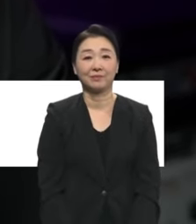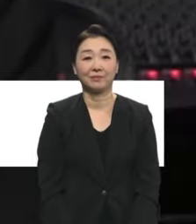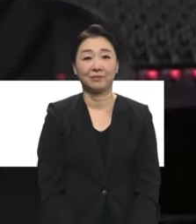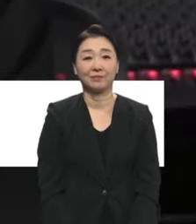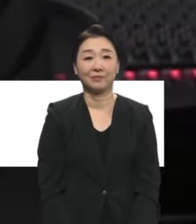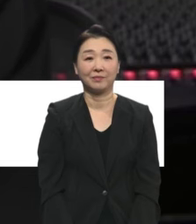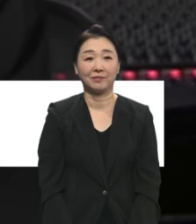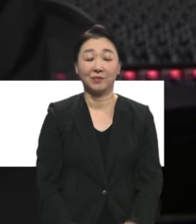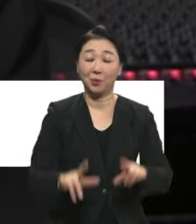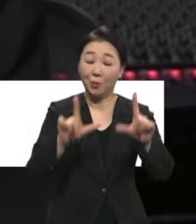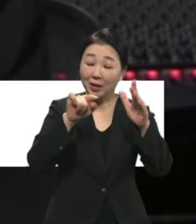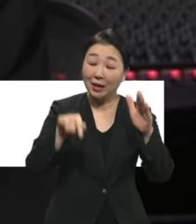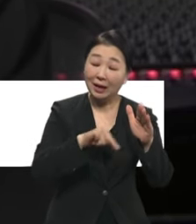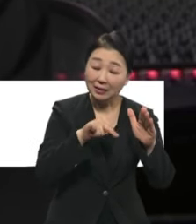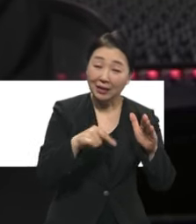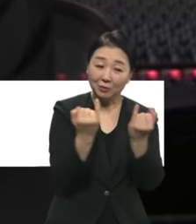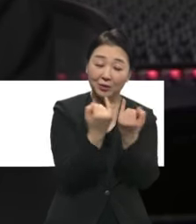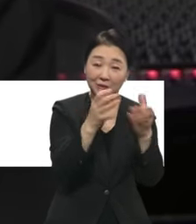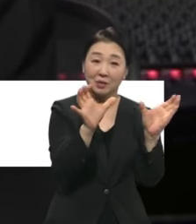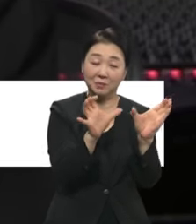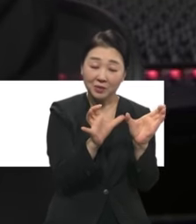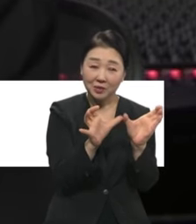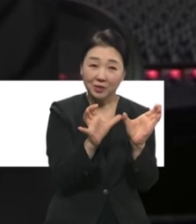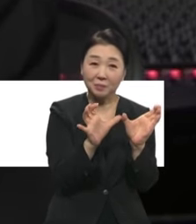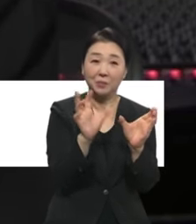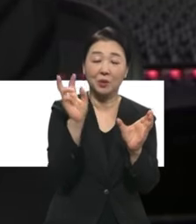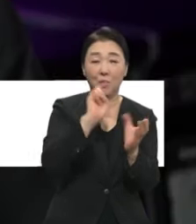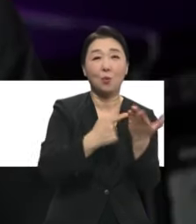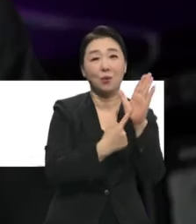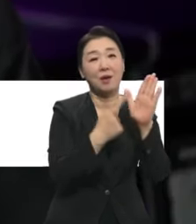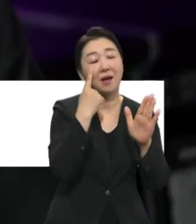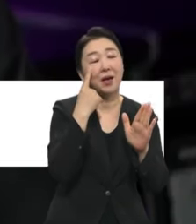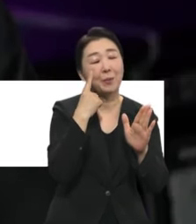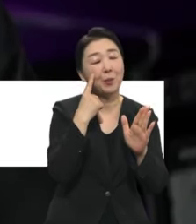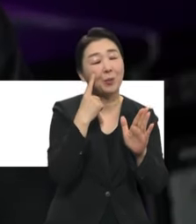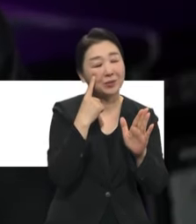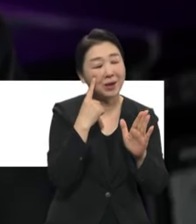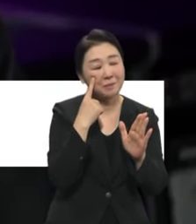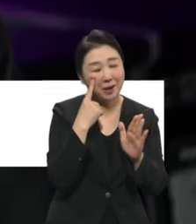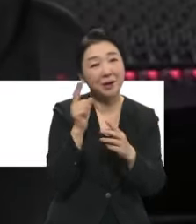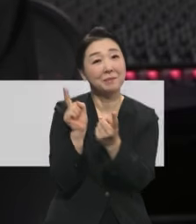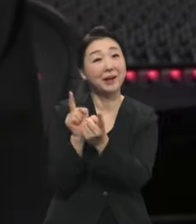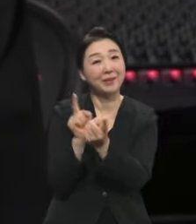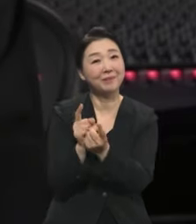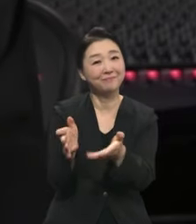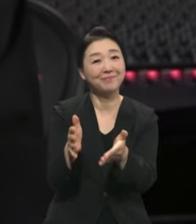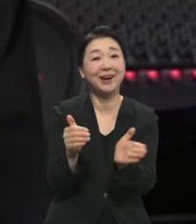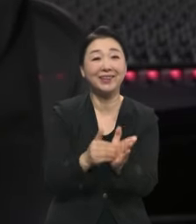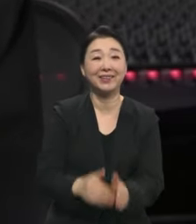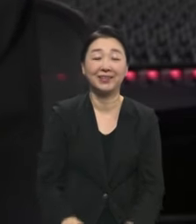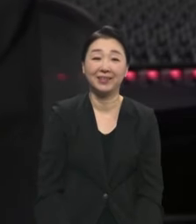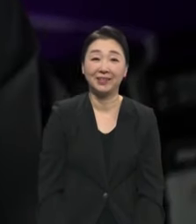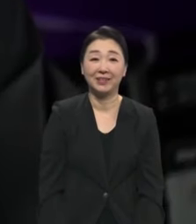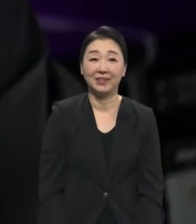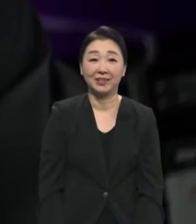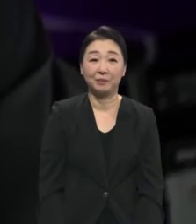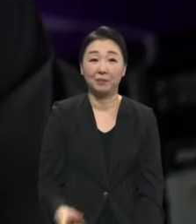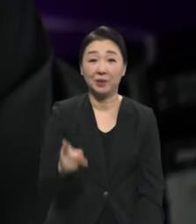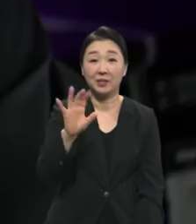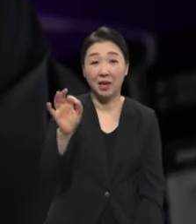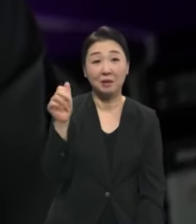했고요. 올해 안에 2NE1의 공연을 성사를 시켜보자라는 즐거운 만남의 자리를 가졌습니다. 양현석 YG 총괄